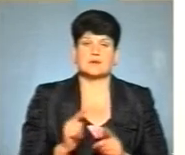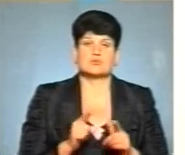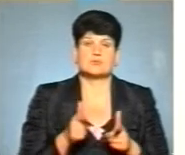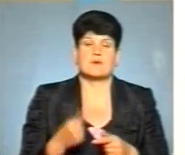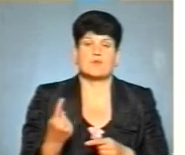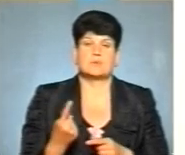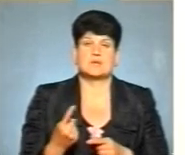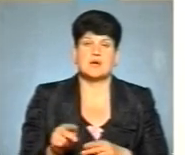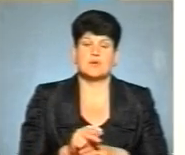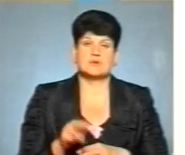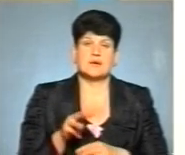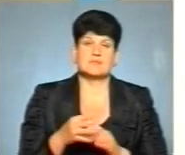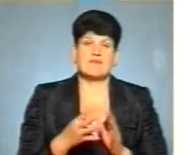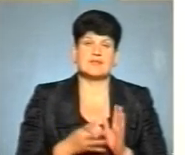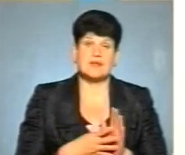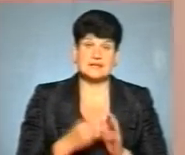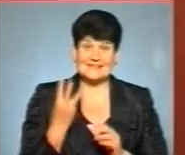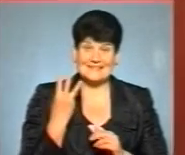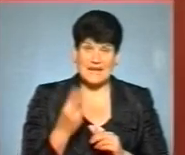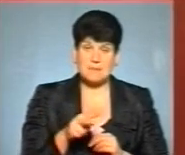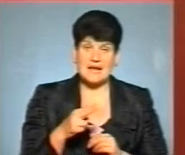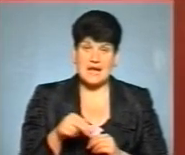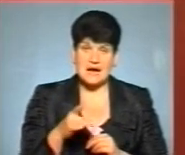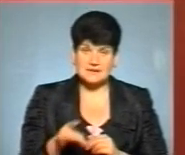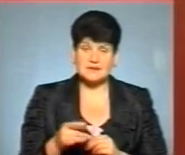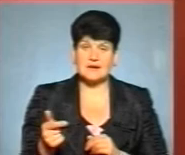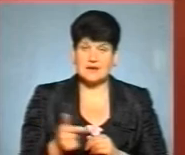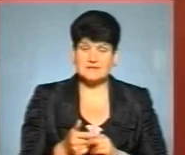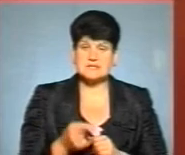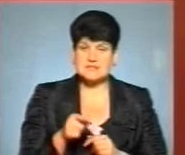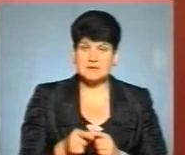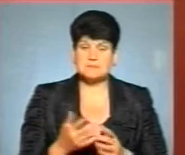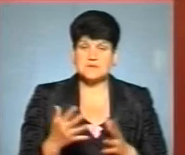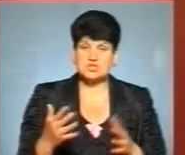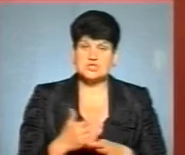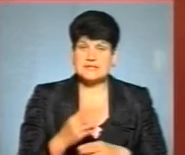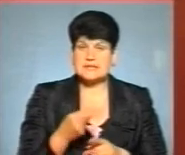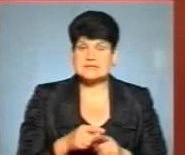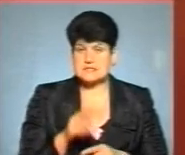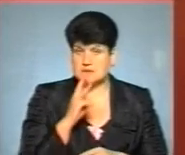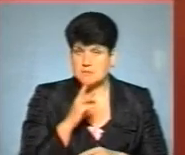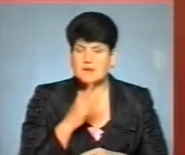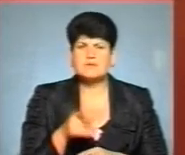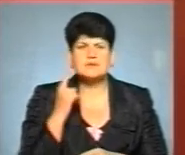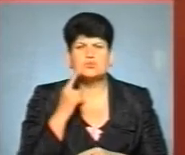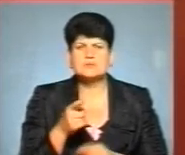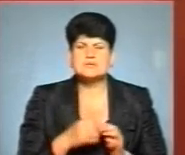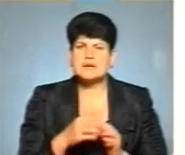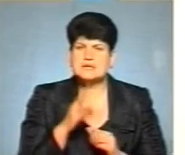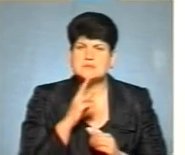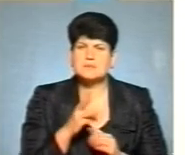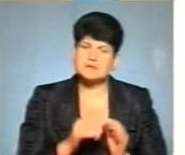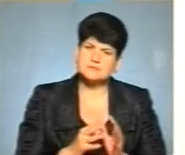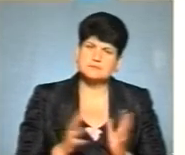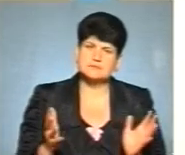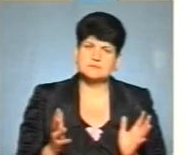ремонт М-19. Так? 3 мільярди гривень. З них лева частка закладена заробітну плату. Як ви думаєте, середня заробітна плата виросте